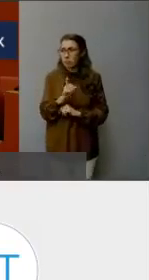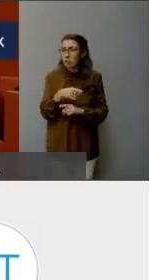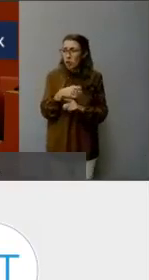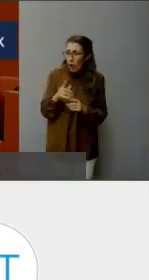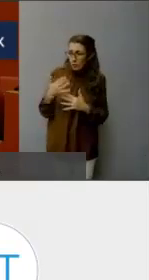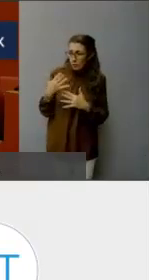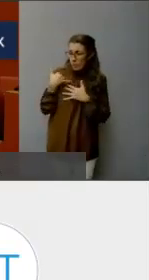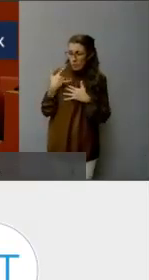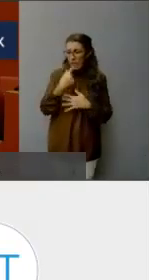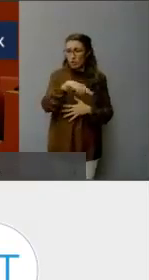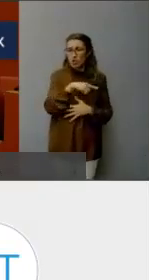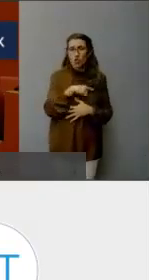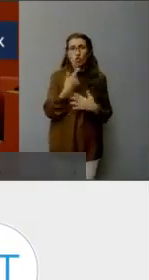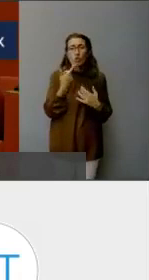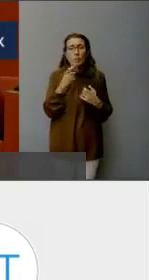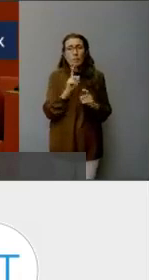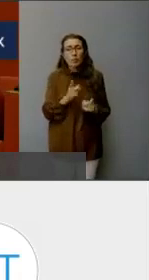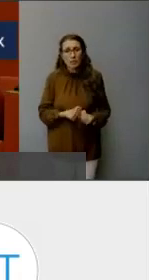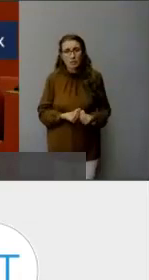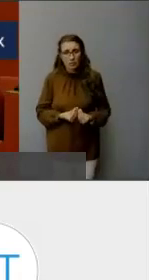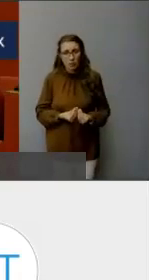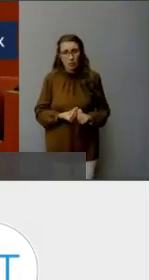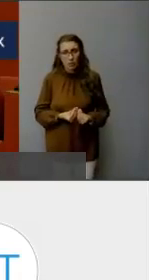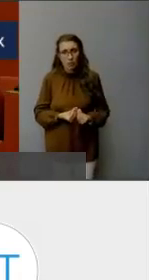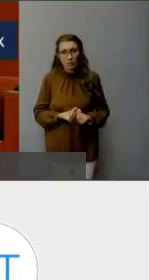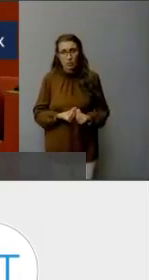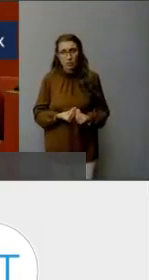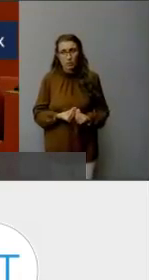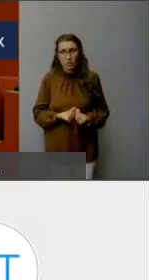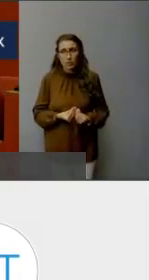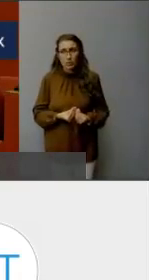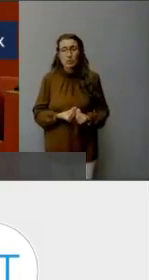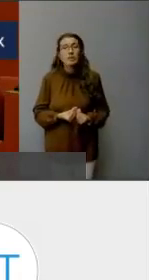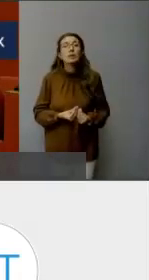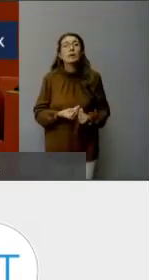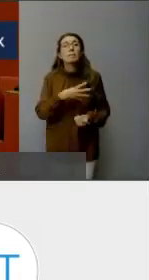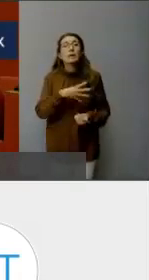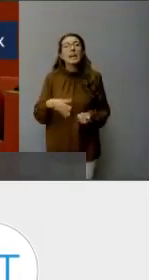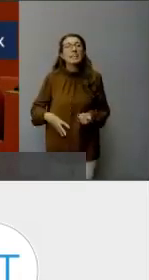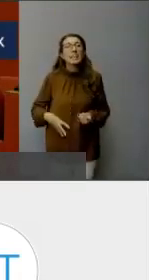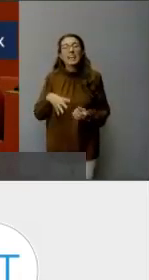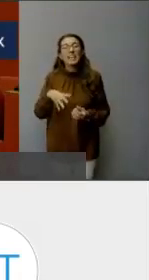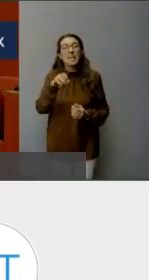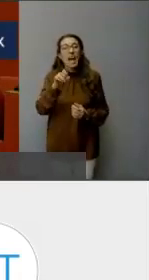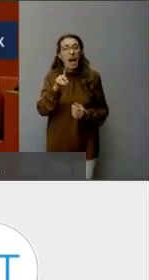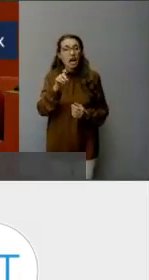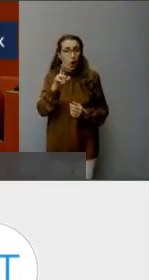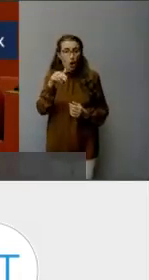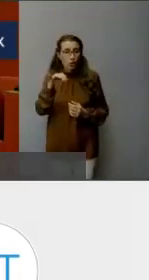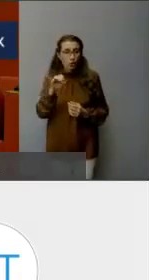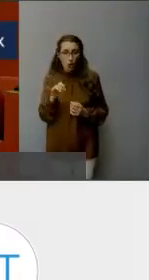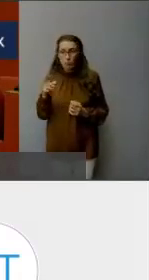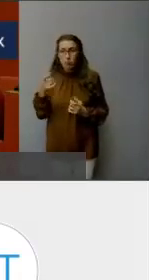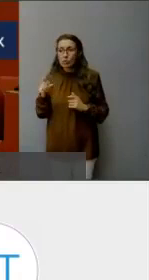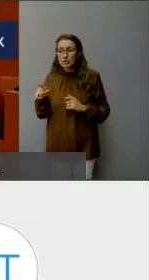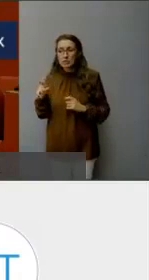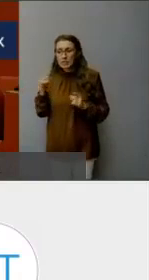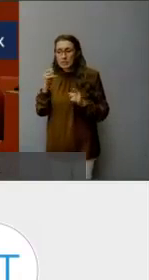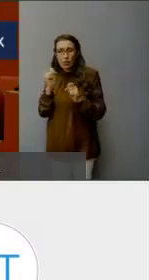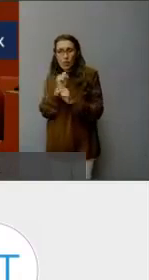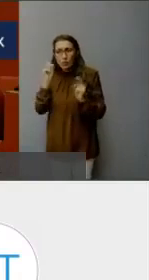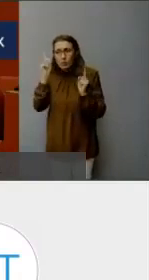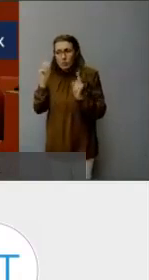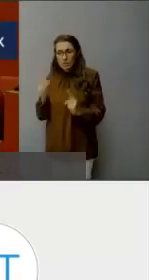dovremmo come dirlo impuro imporlo al marchese cattaneo adorno e allora noi prendiamo spunto abbiamo preso spunto da una decisione